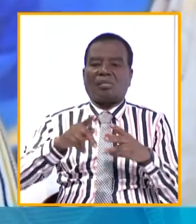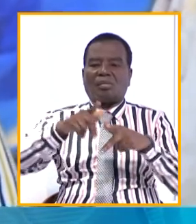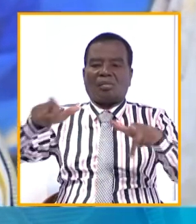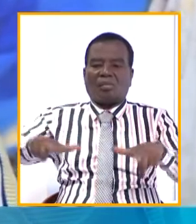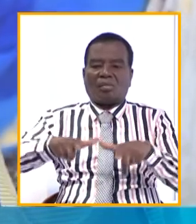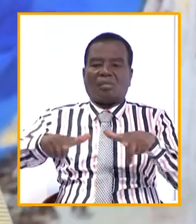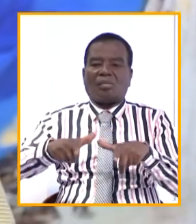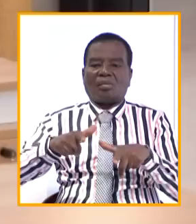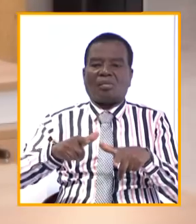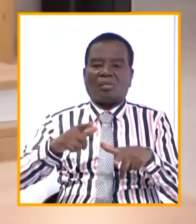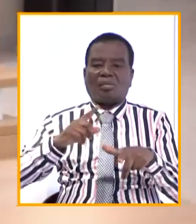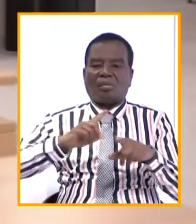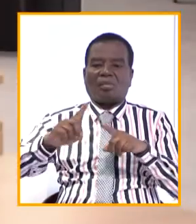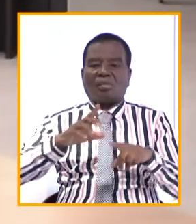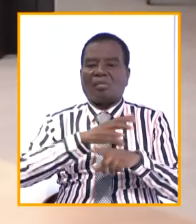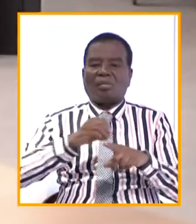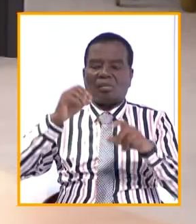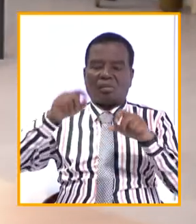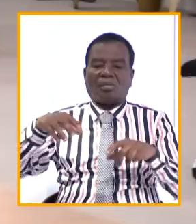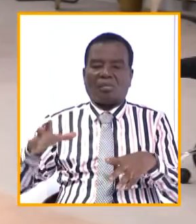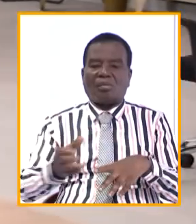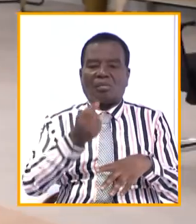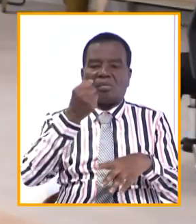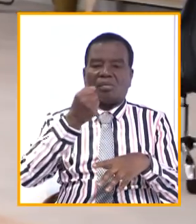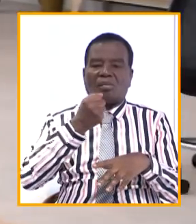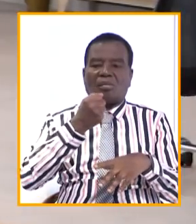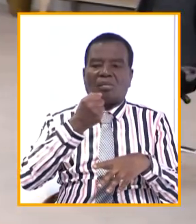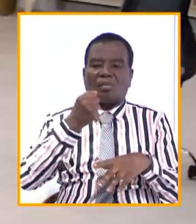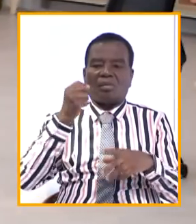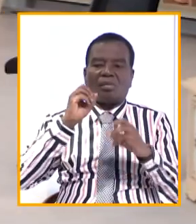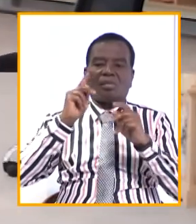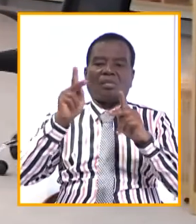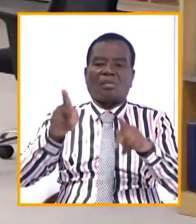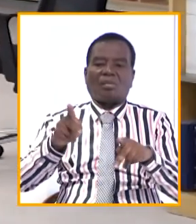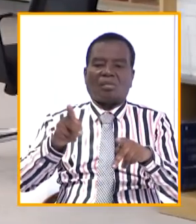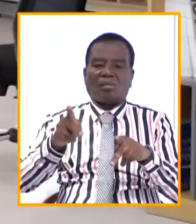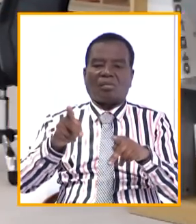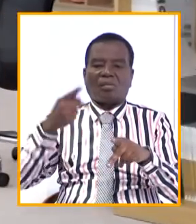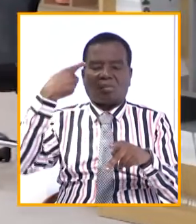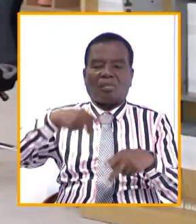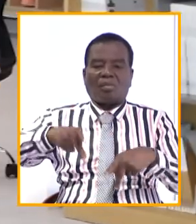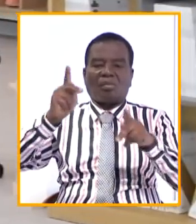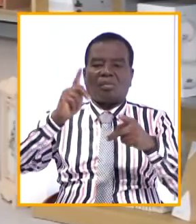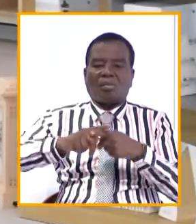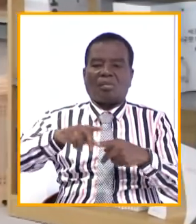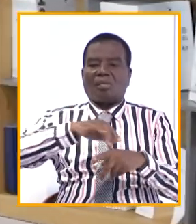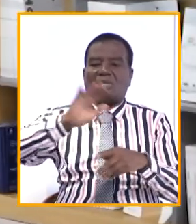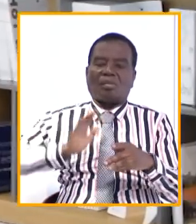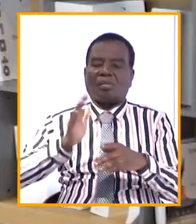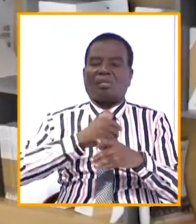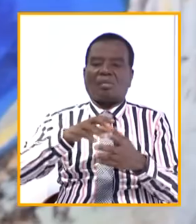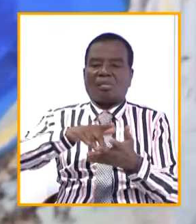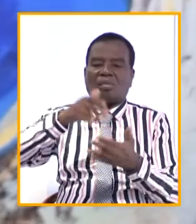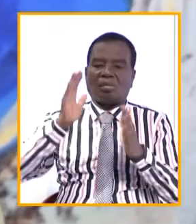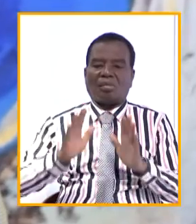beaucoup d'espace d'expression. Il fallait saisir donc cette opportunité pour permettre à nos étudiants